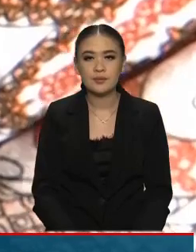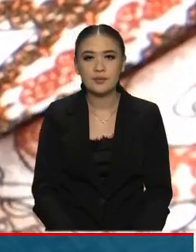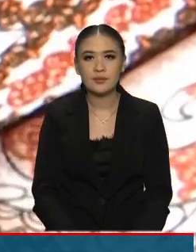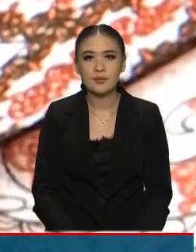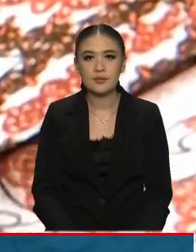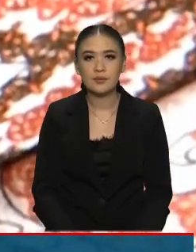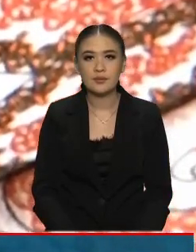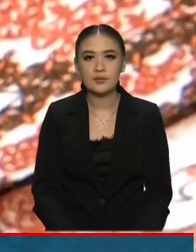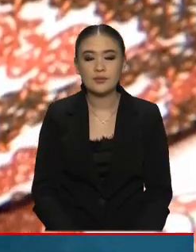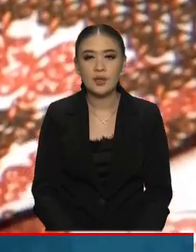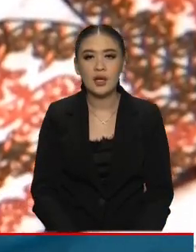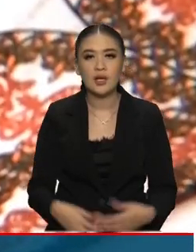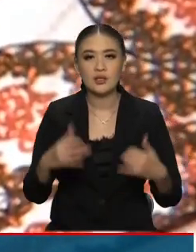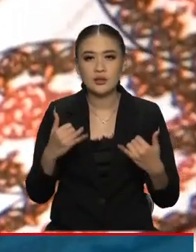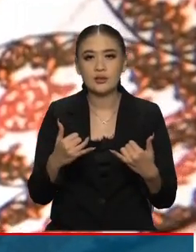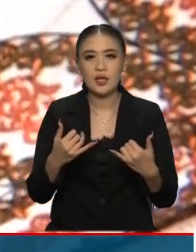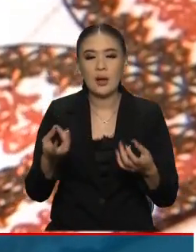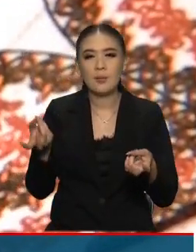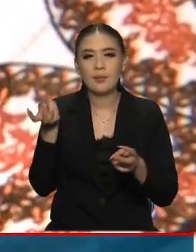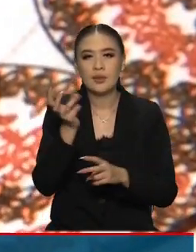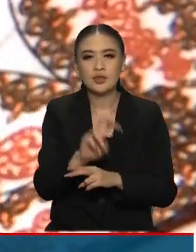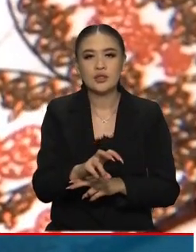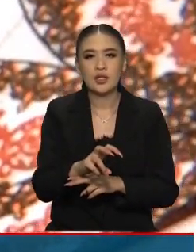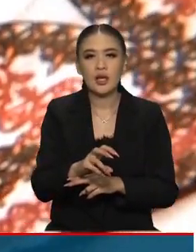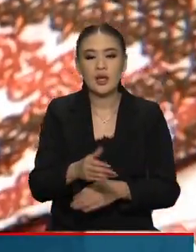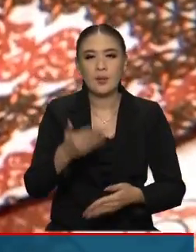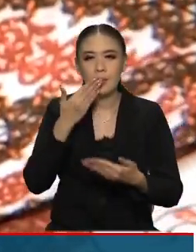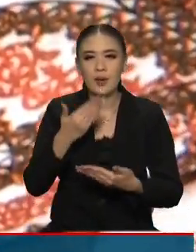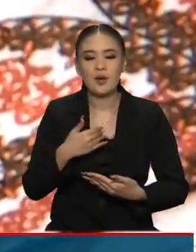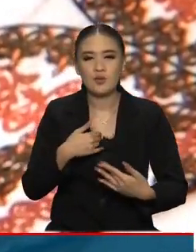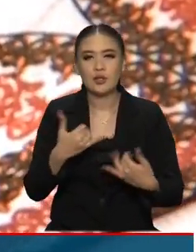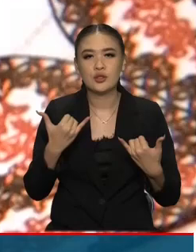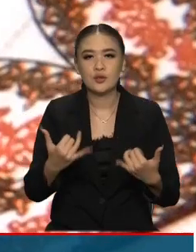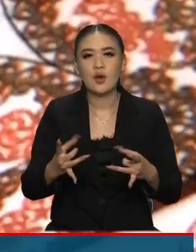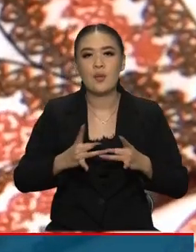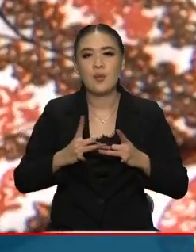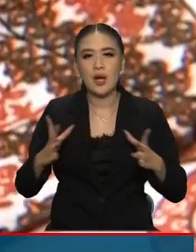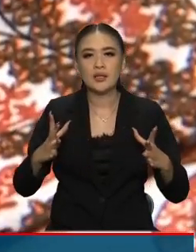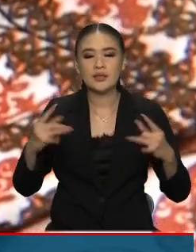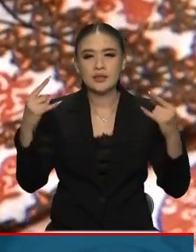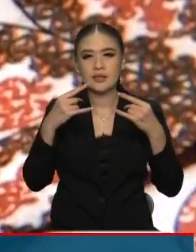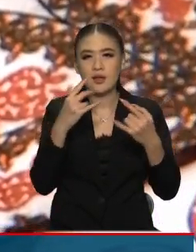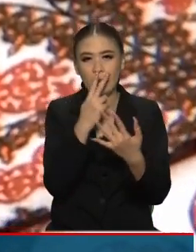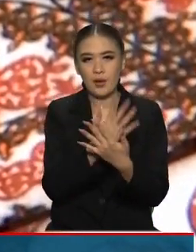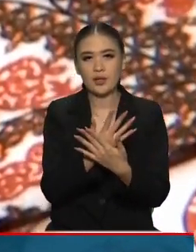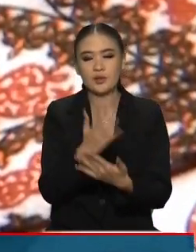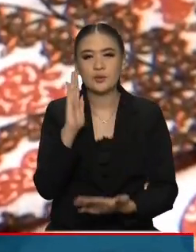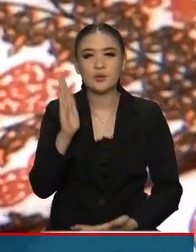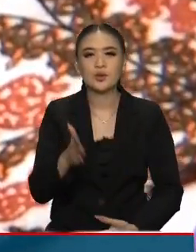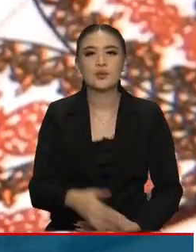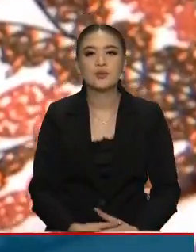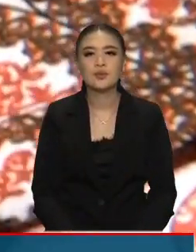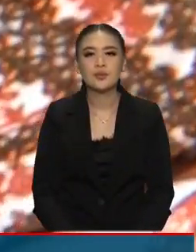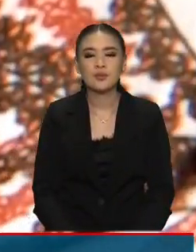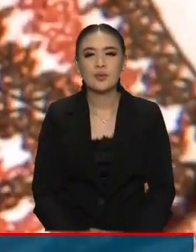сидит меня сегодня у меня сегодня праздник телевидение снима те